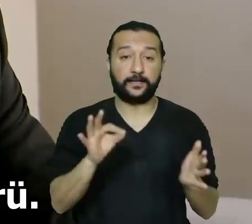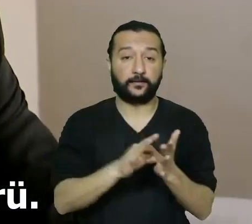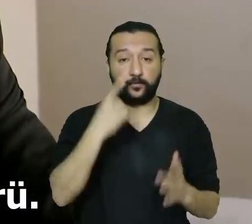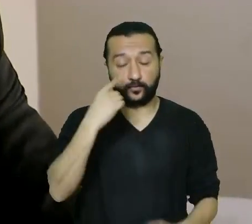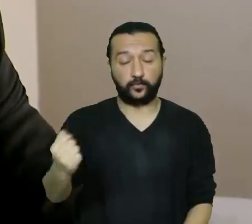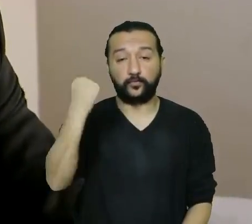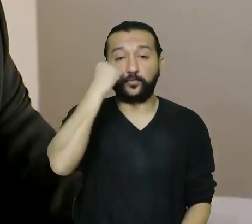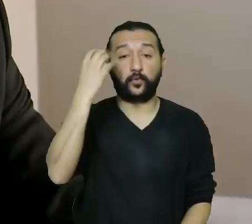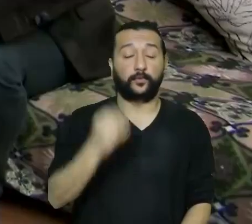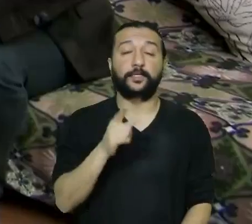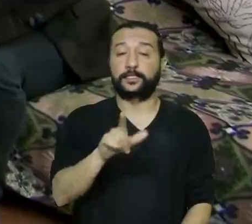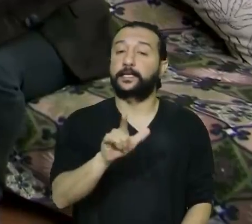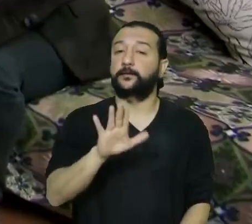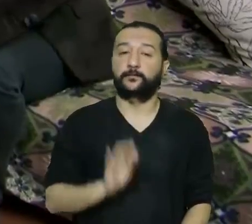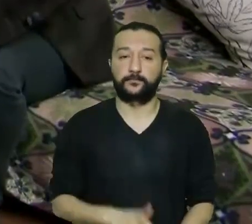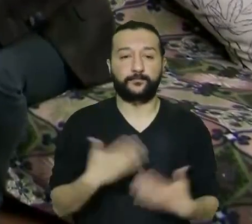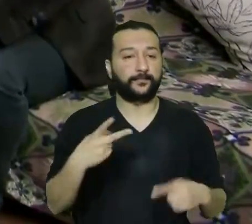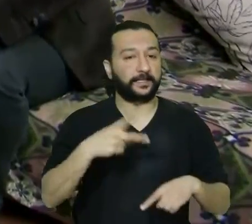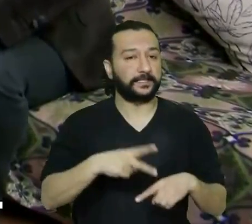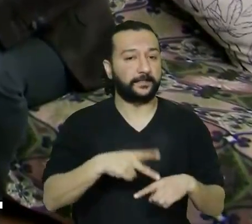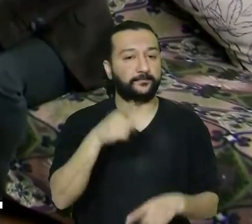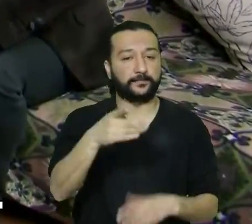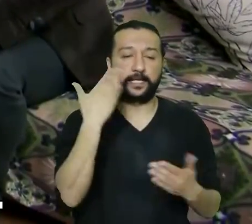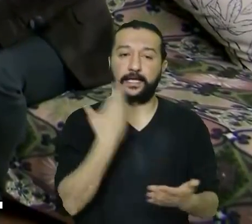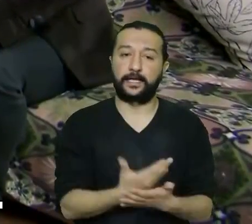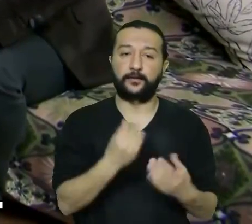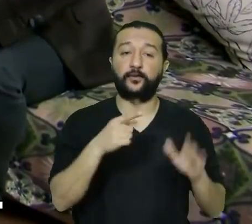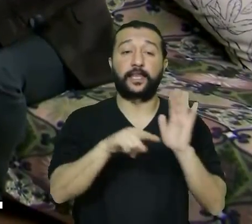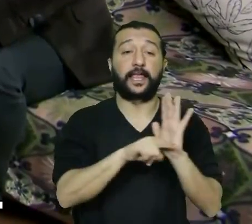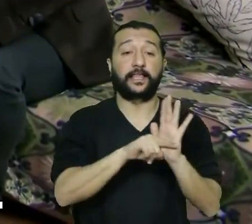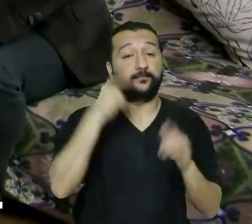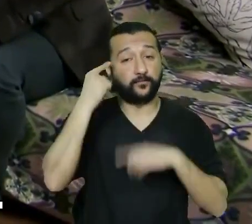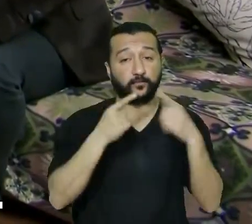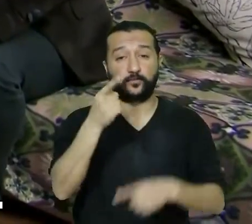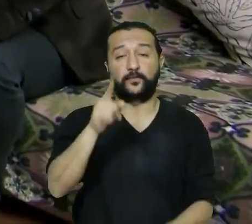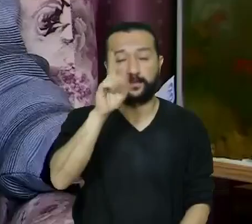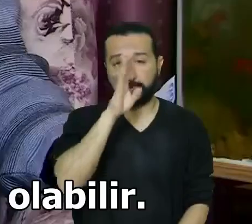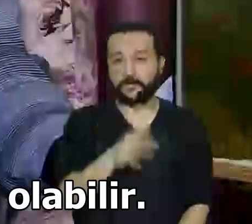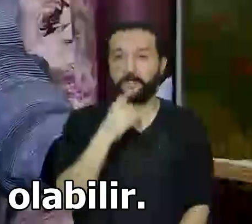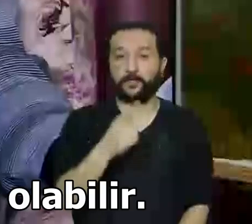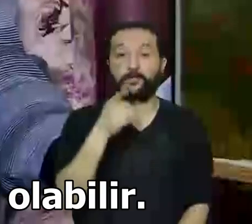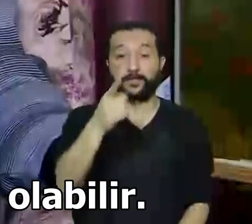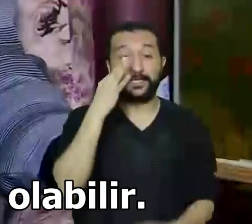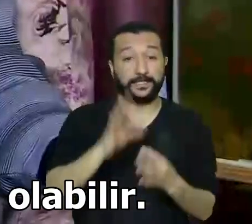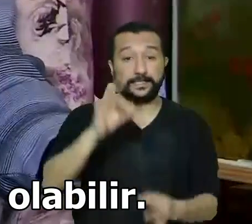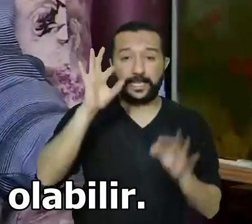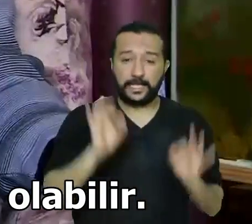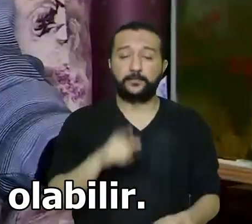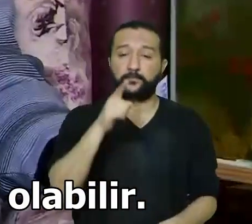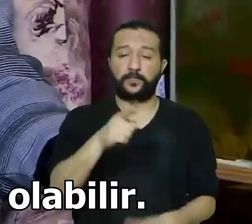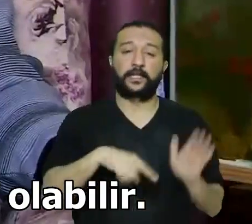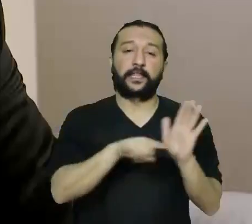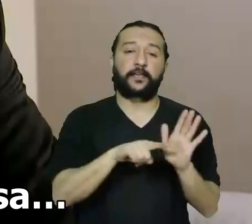gözüme yumruk da yiyebilirim Şükrü. Gerek yok. Ah Sarp. Ah. Çok negatifsin ya. Vallahi ciddi söylüyorum. Bir insan ancak bu